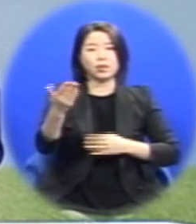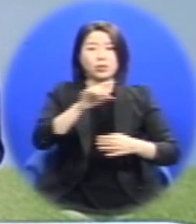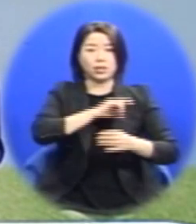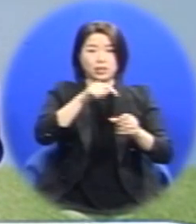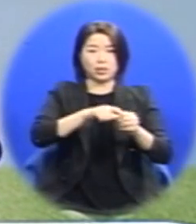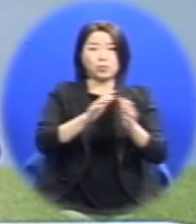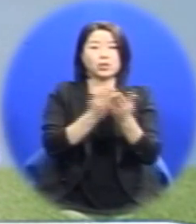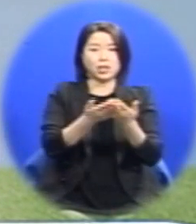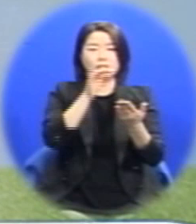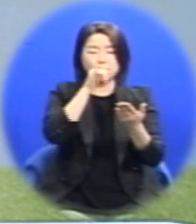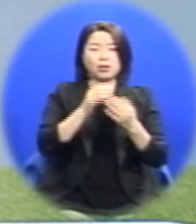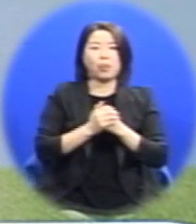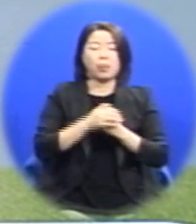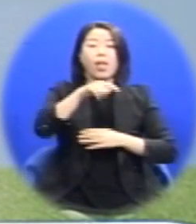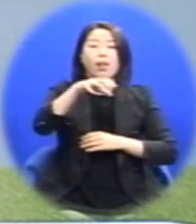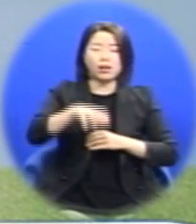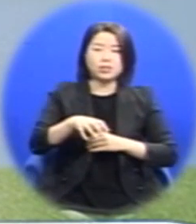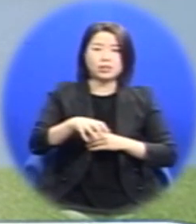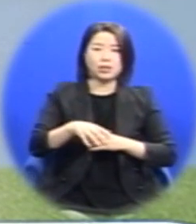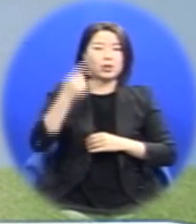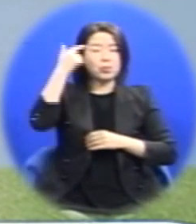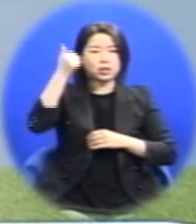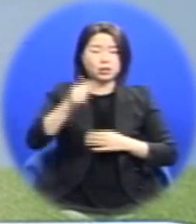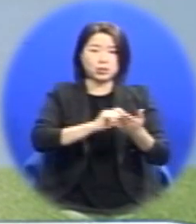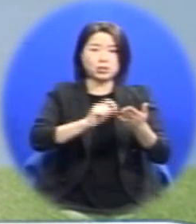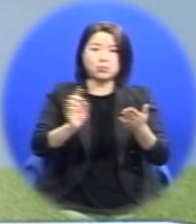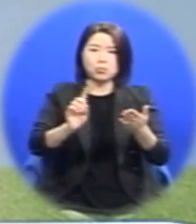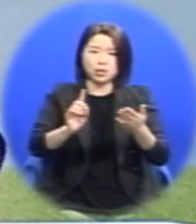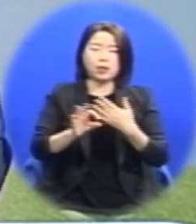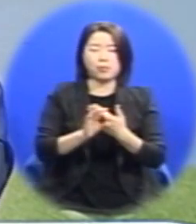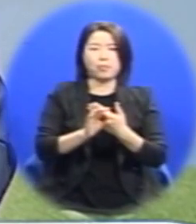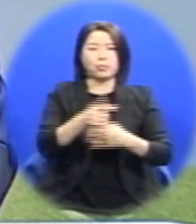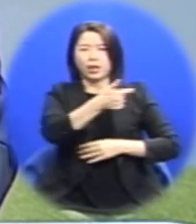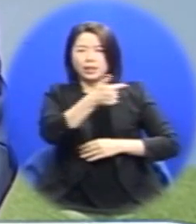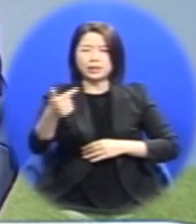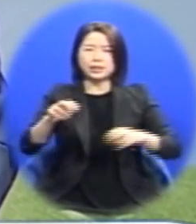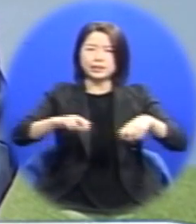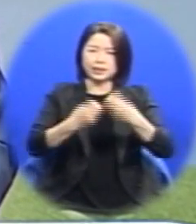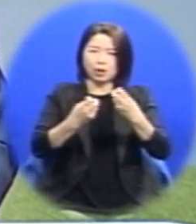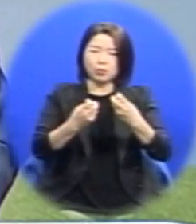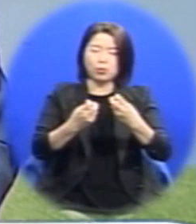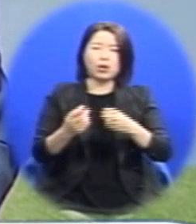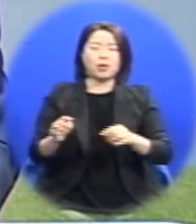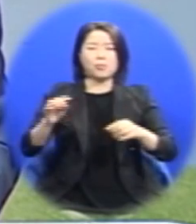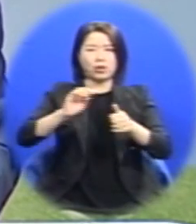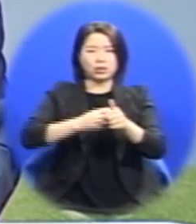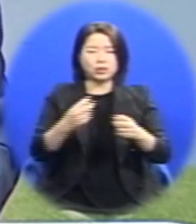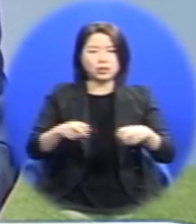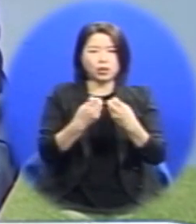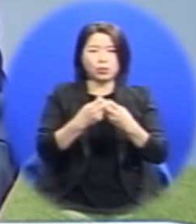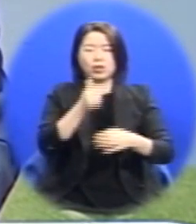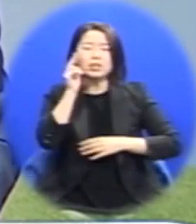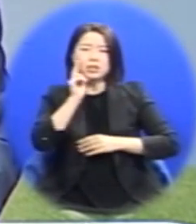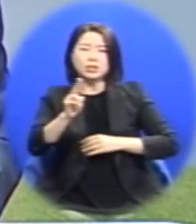있었어요. 거기서 필립 얀시가 이렇게 쓰고 있습니다. 큰 사고나 재난이 일어나고 끔찍한